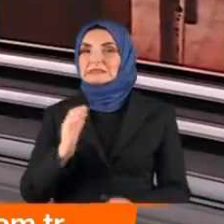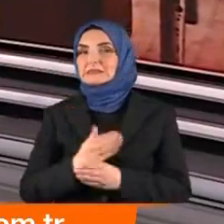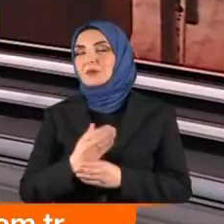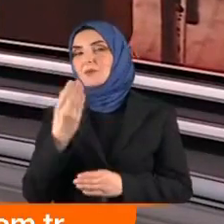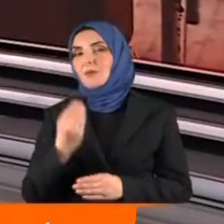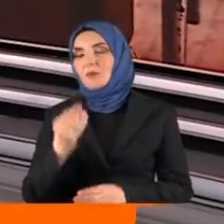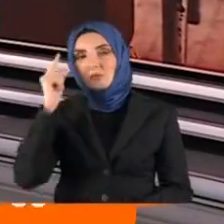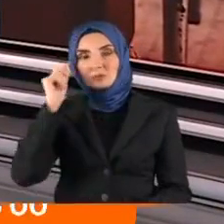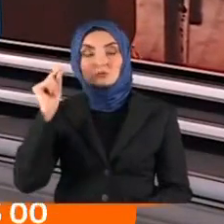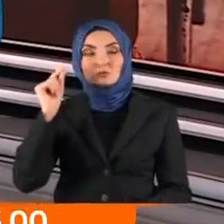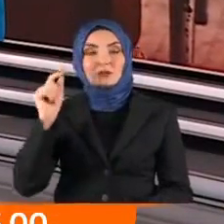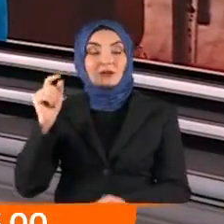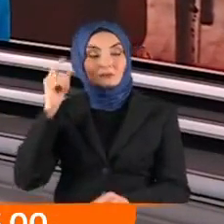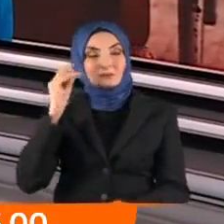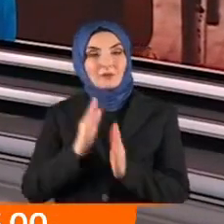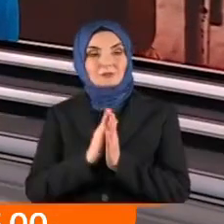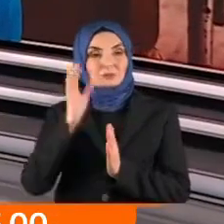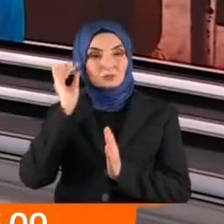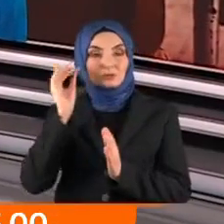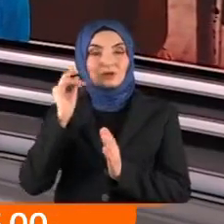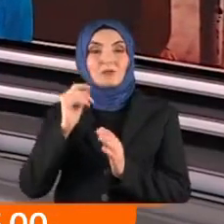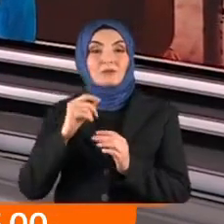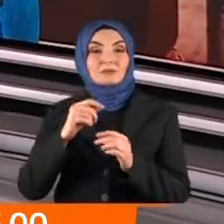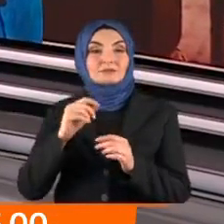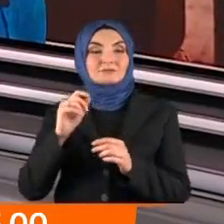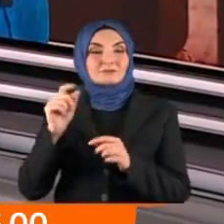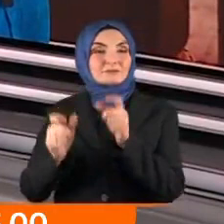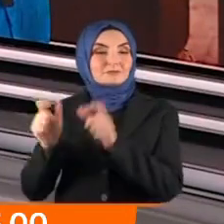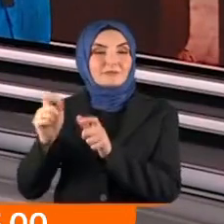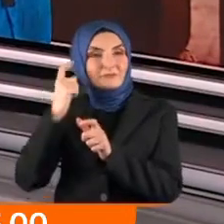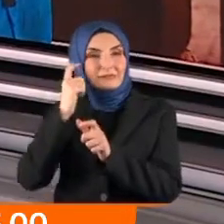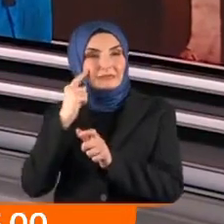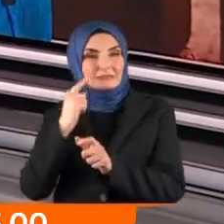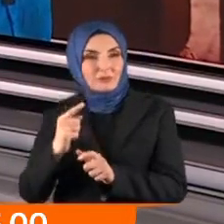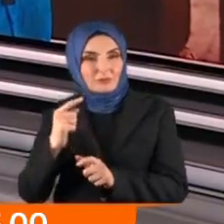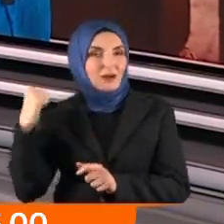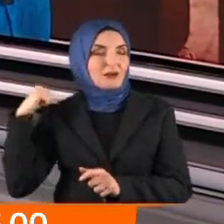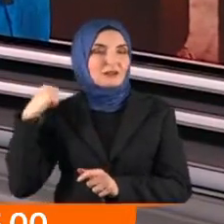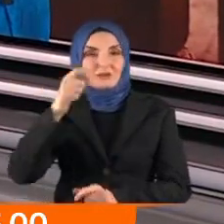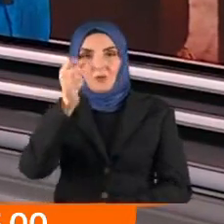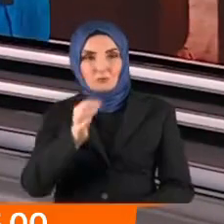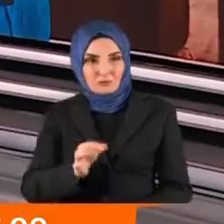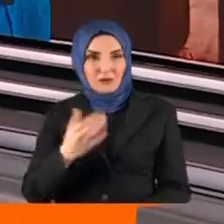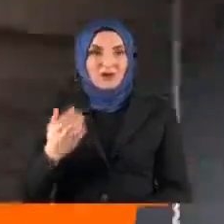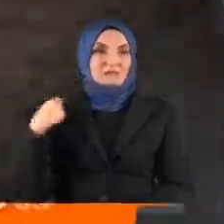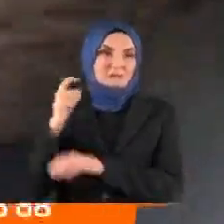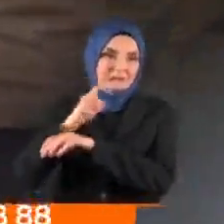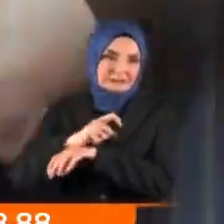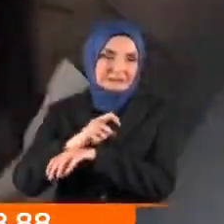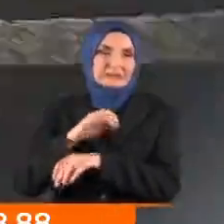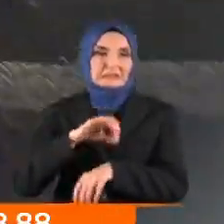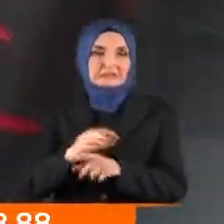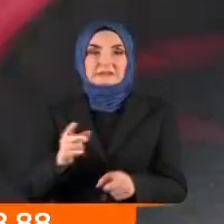taşıyan çocuklar çok büyük risk altında. Çünkü ileride kamburluğa, omurga rahatsızlıklarına davetiye çıkıyor.